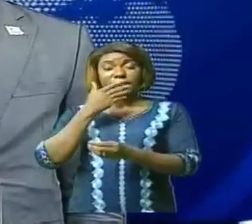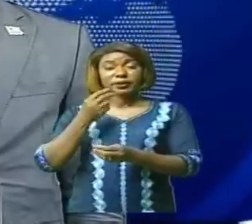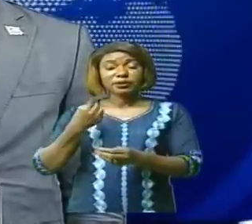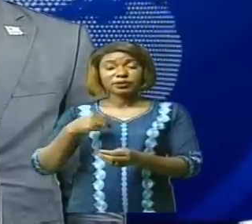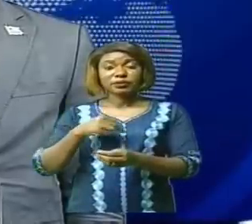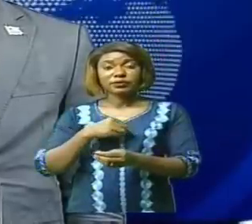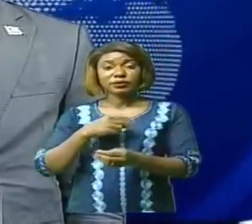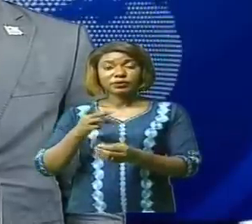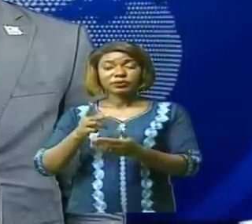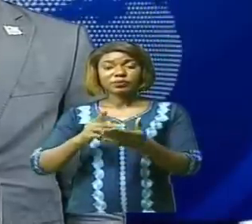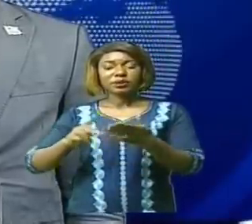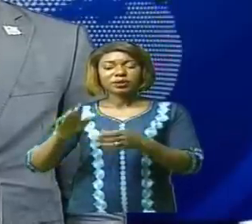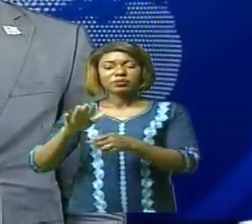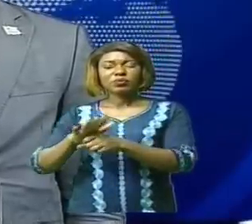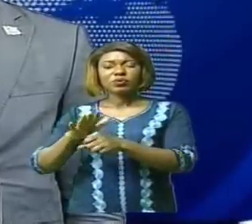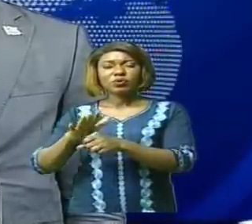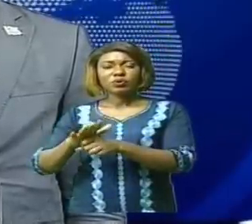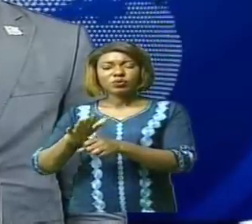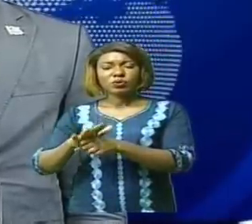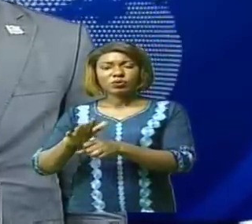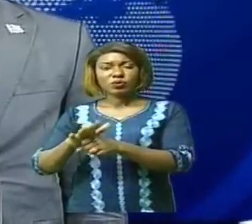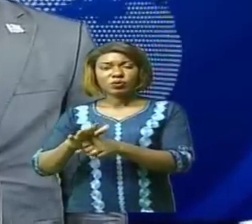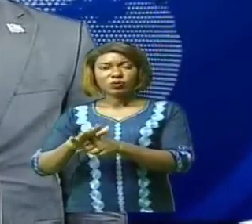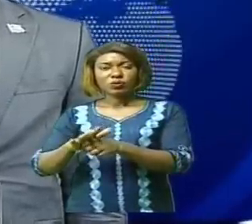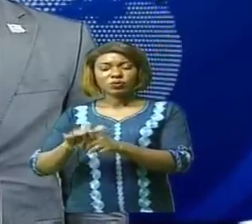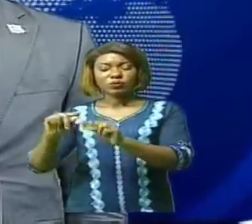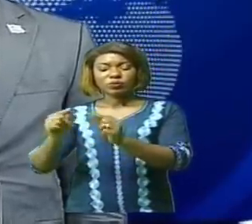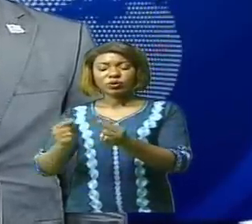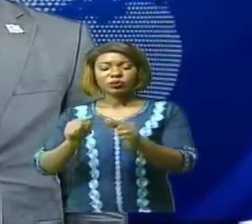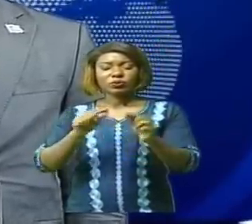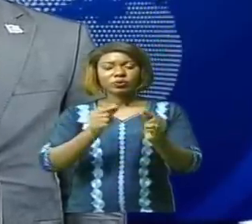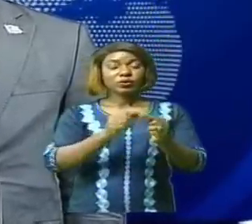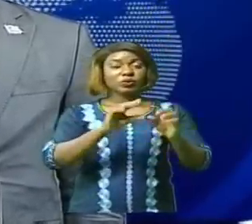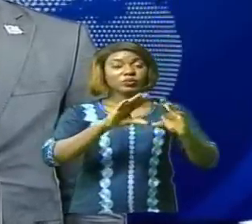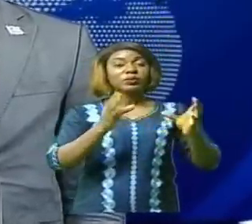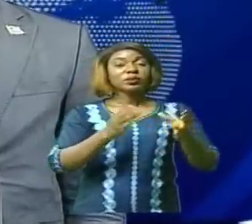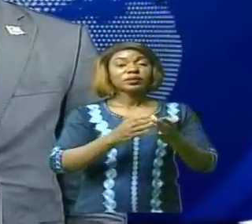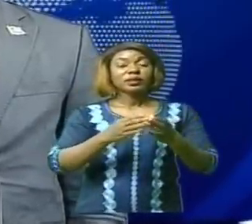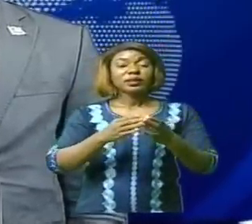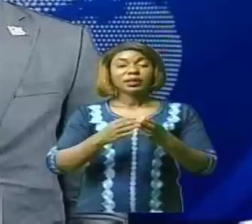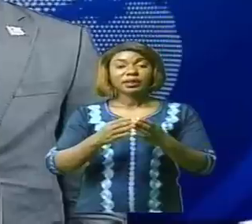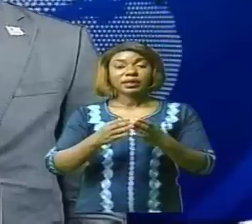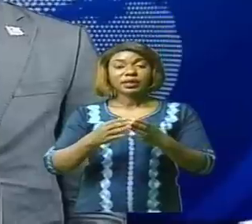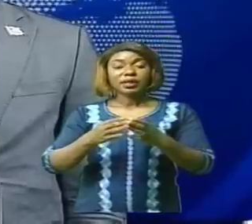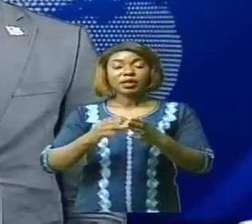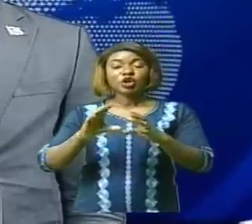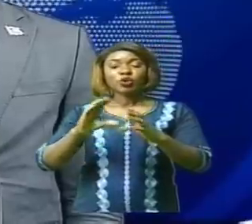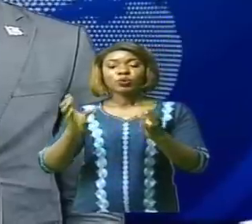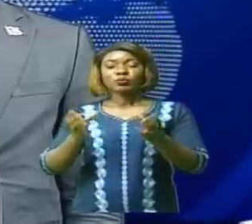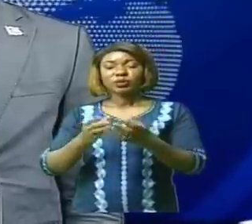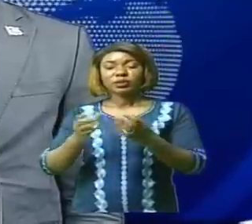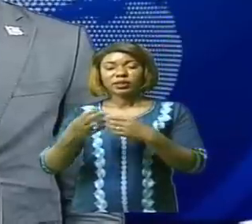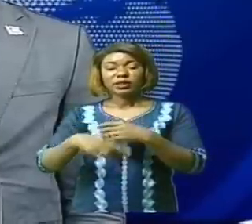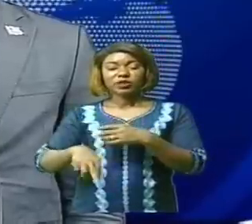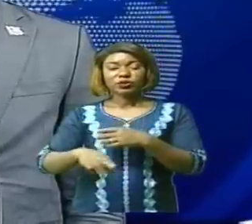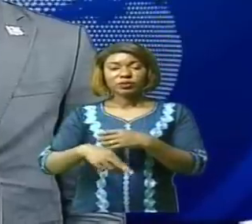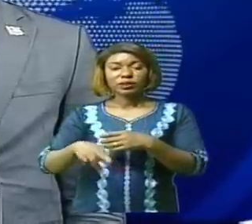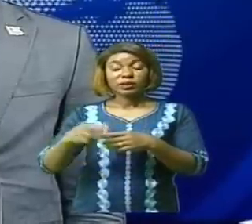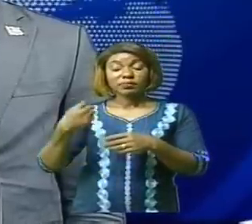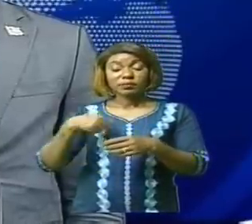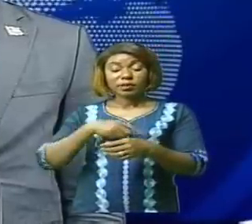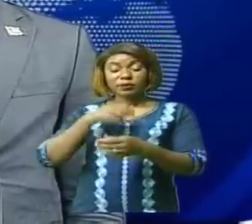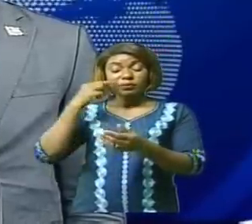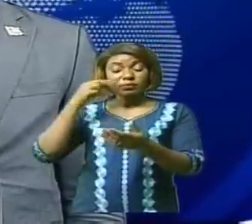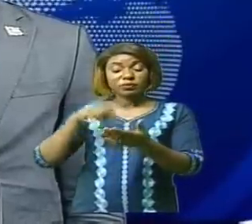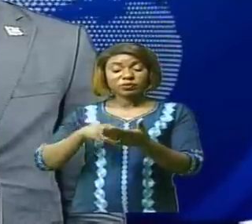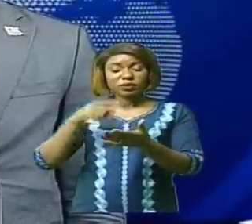partie de beaucoup des institutions communautaires, régionales et sous-régionales, mais jusque-là, nous constatons